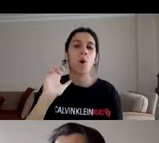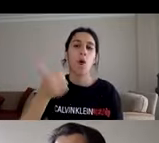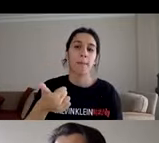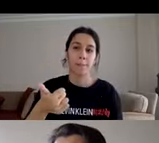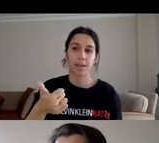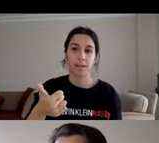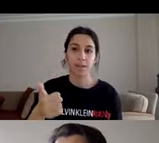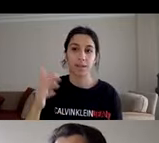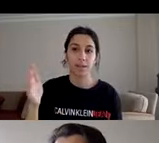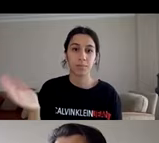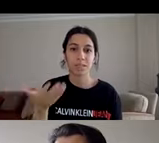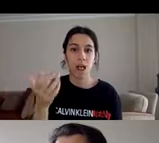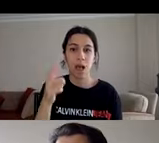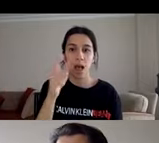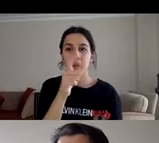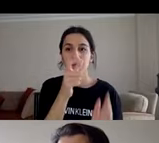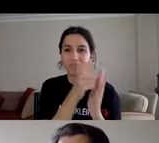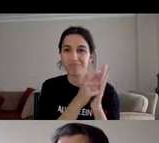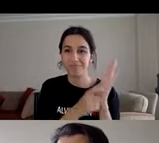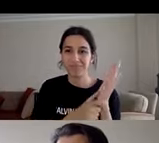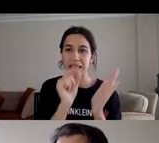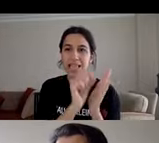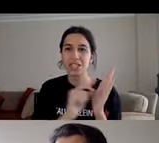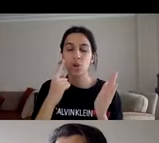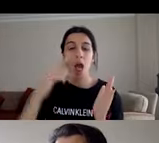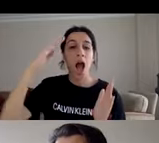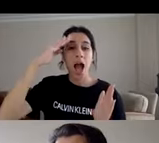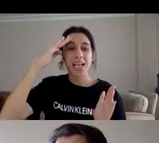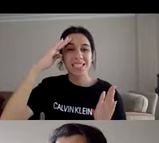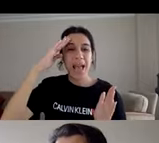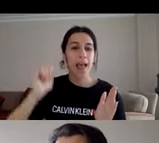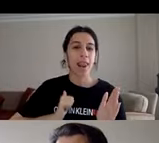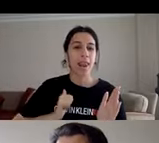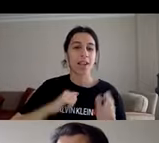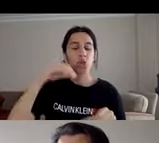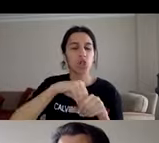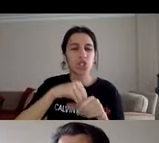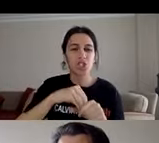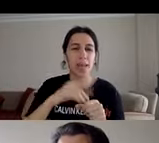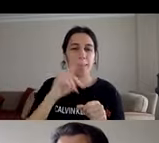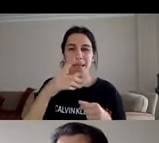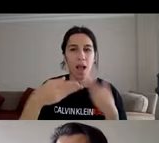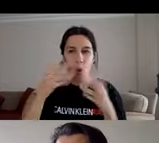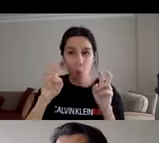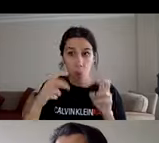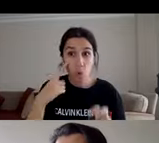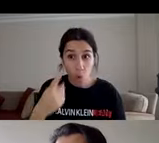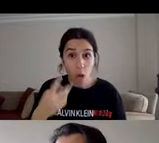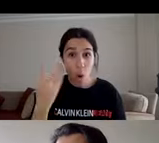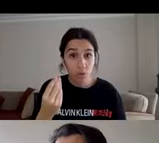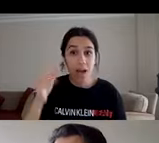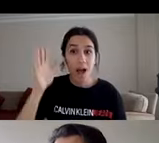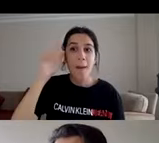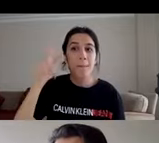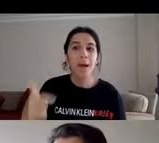mesela eğer o makale askeri kostümlerle ilgili bir makale ise, işte George Washington'ın